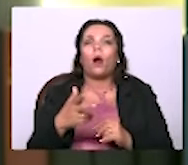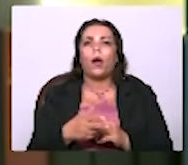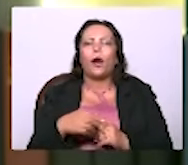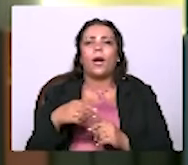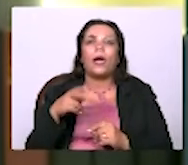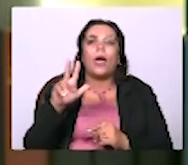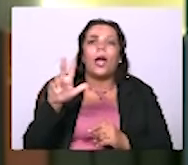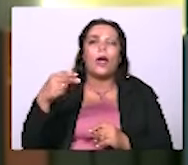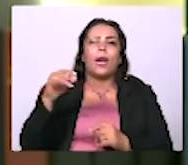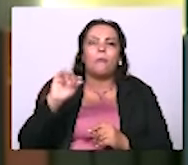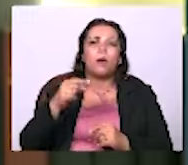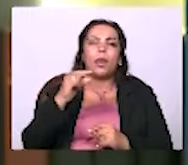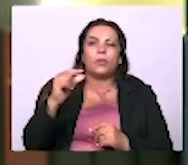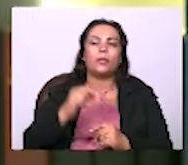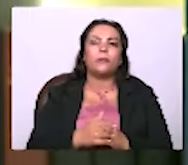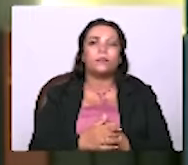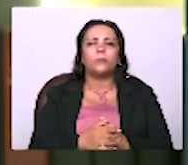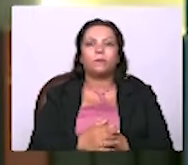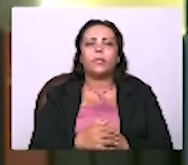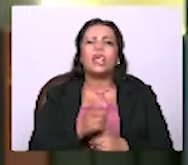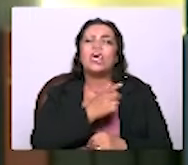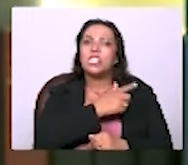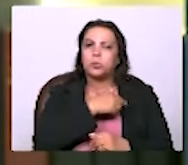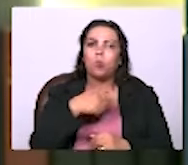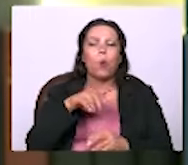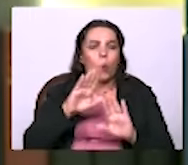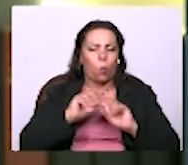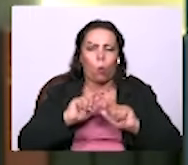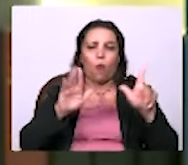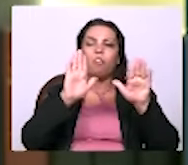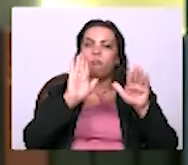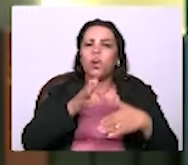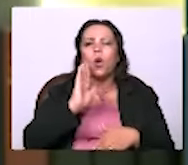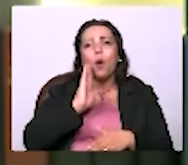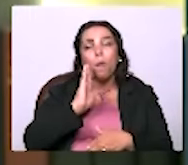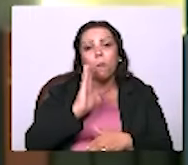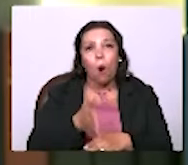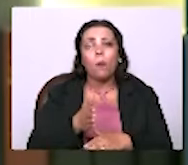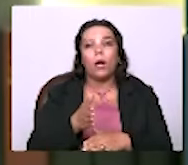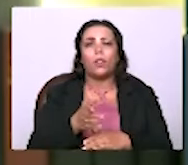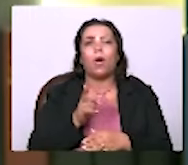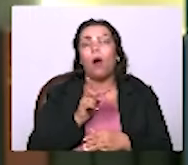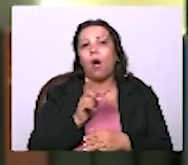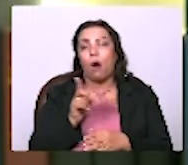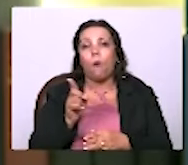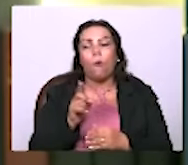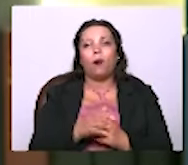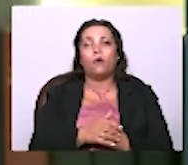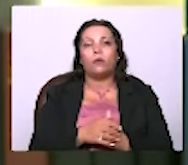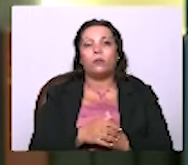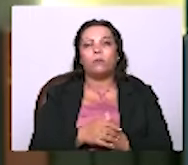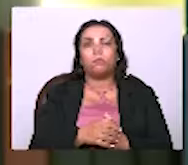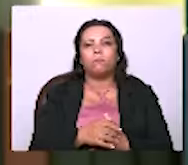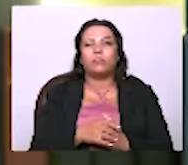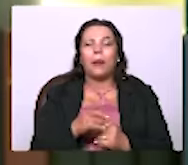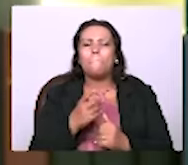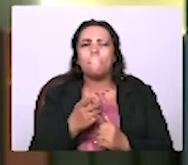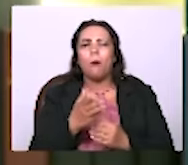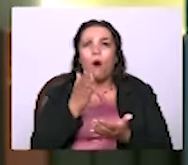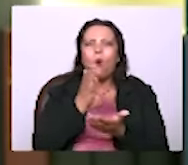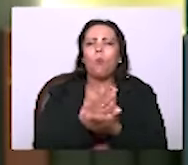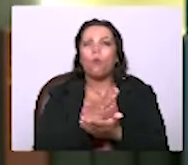العماد جوزيف عون ده من الاسماء المطروحه ان ربما يكون منطقه وسط ما